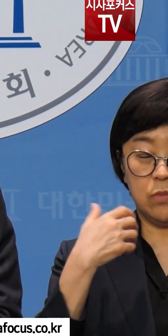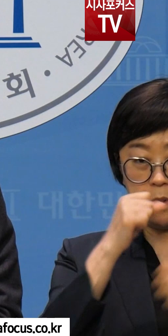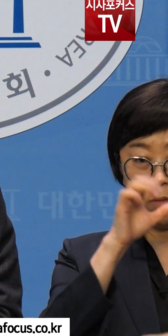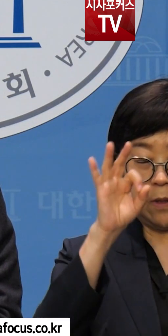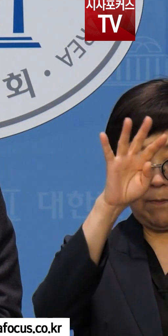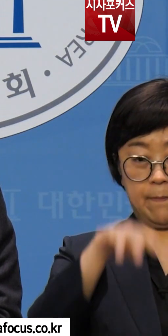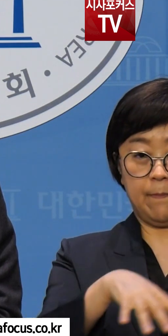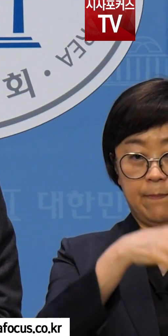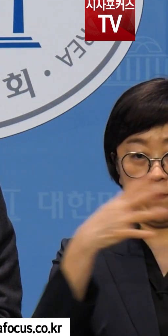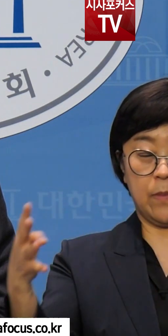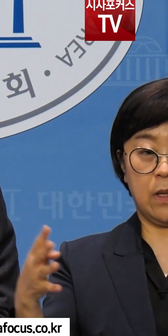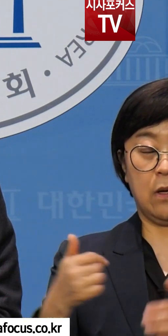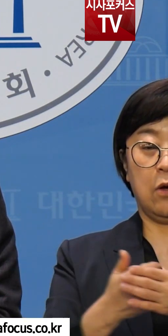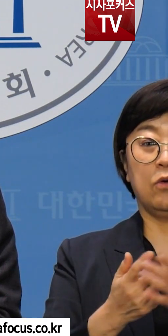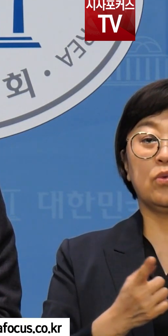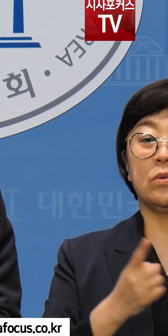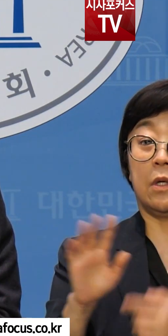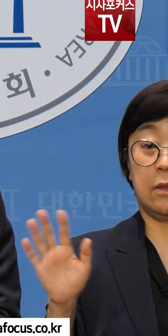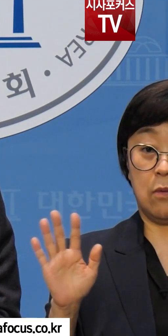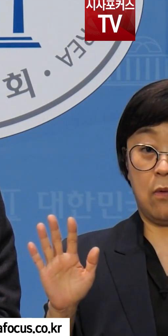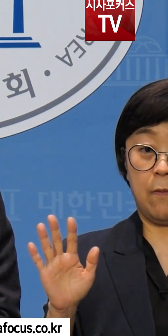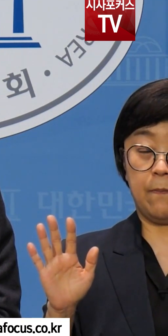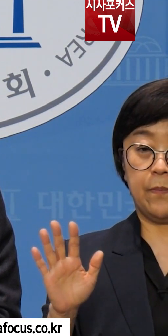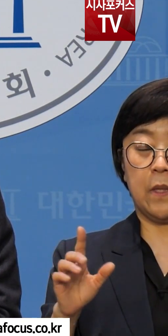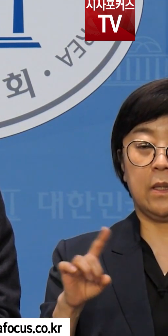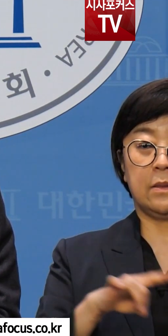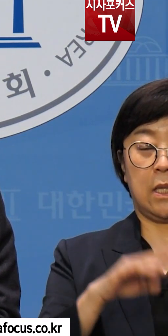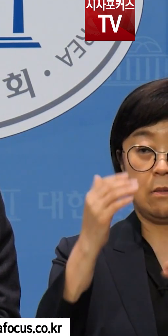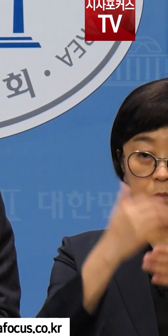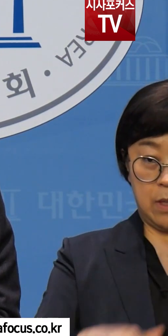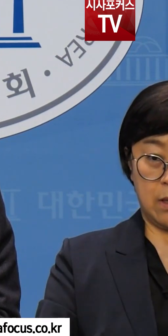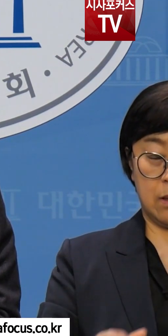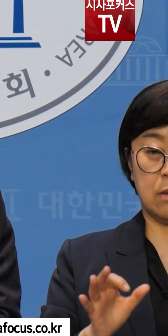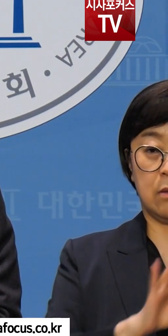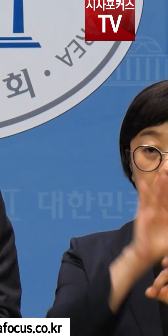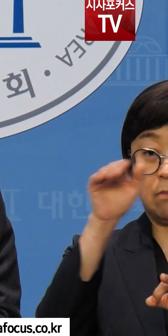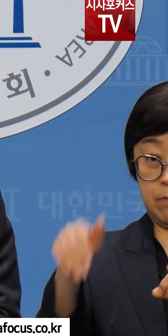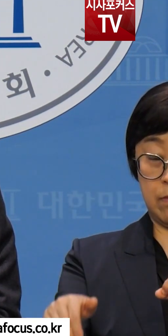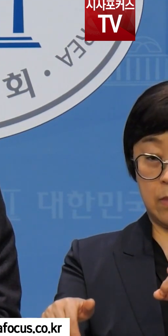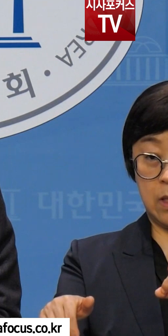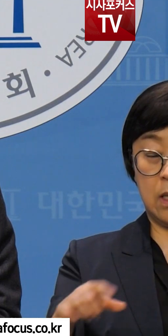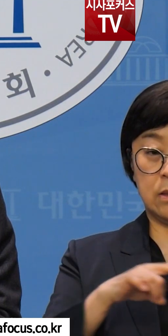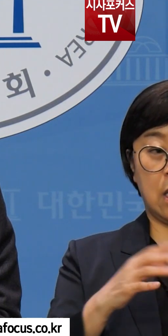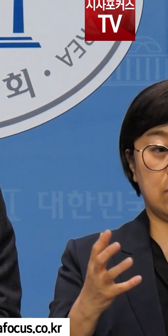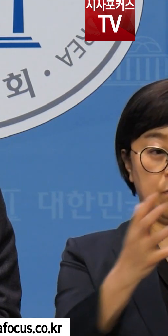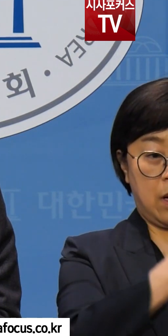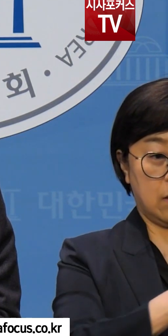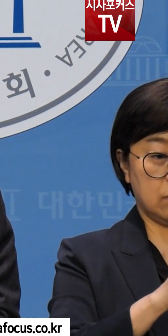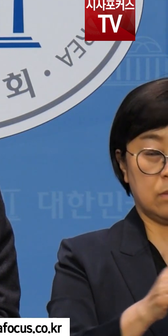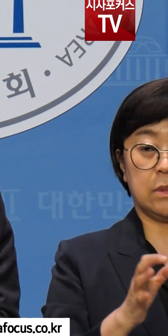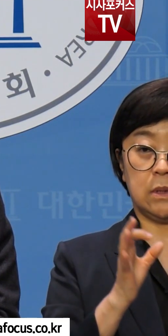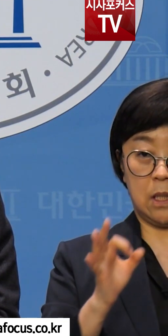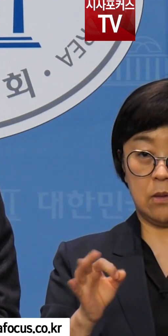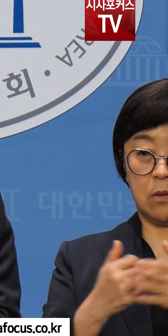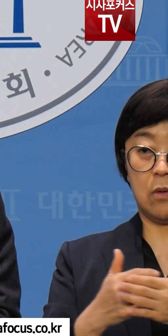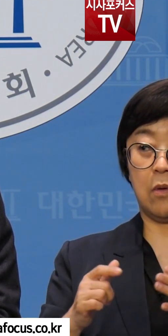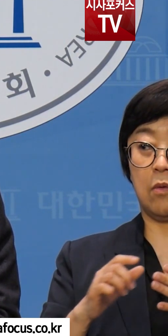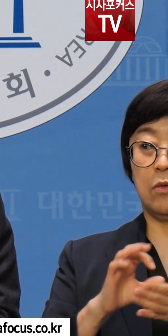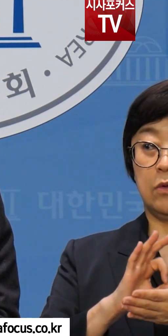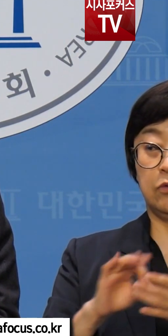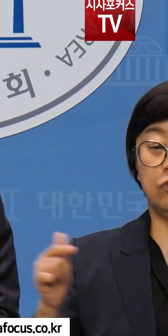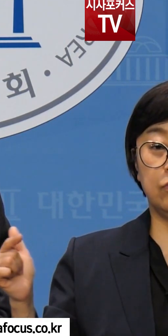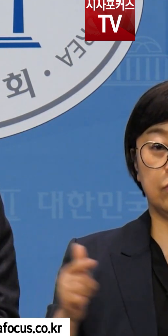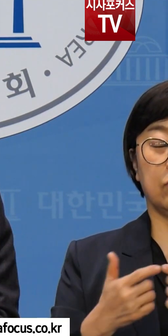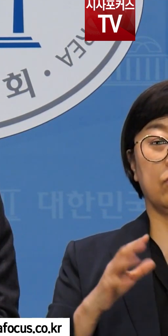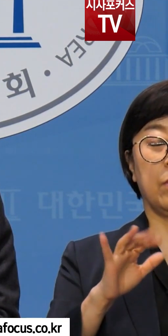예산안은 구조 조정을 한 것이 아니라 감세와 경기 하락에 따른 세수 악화로 재정의 역할을 축소하고